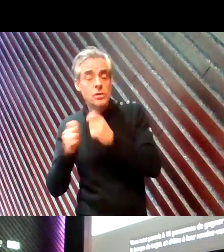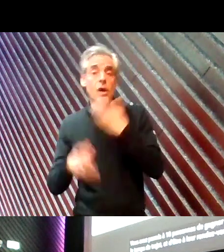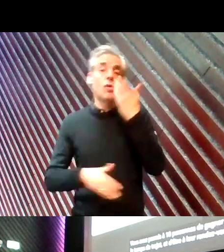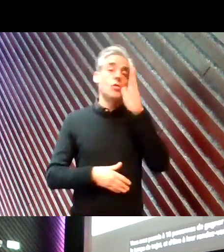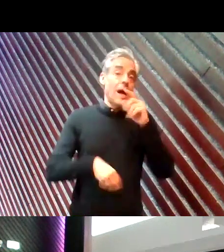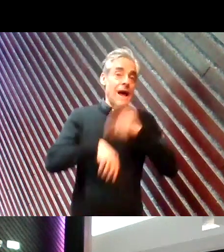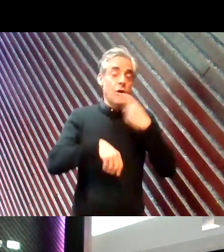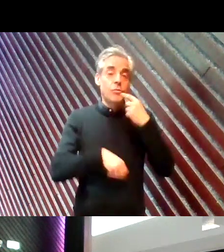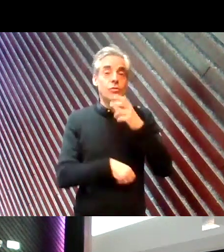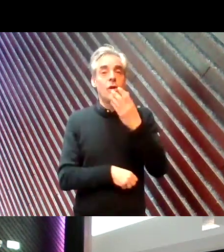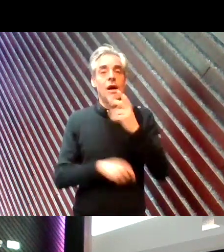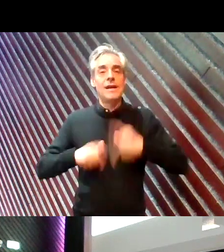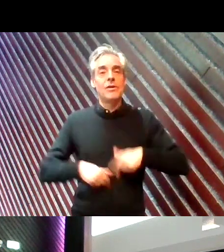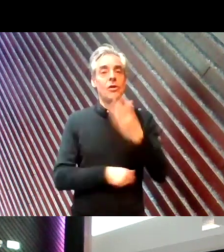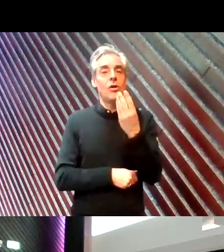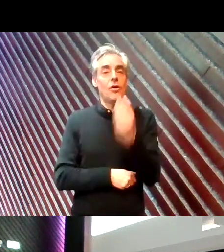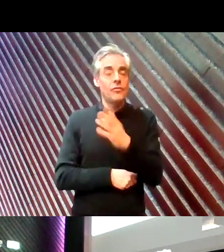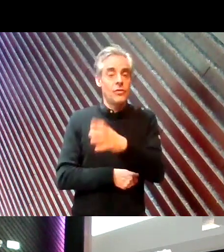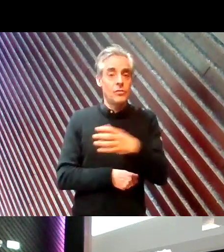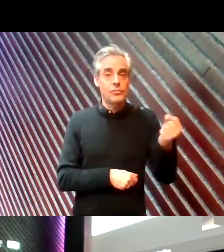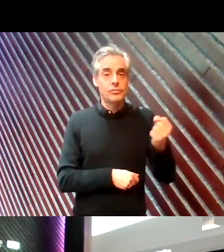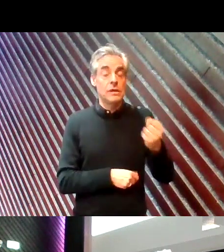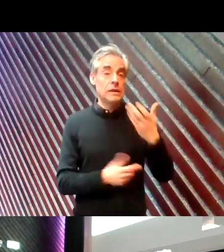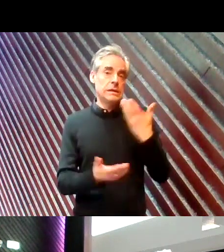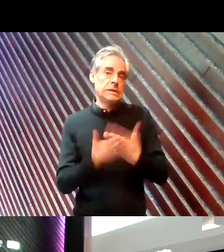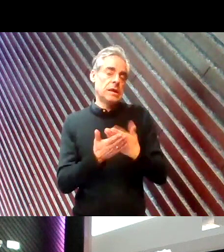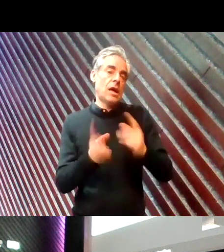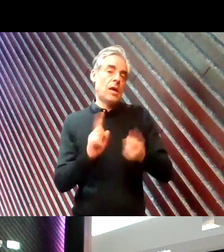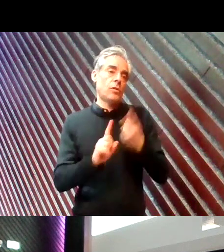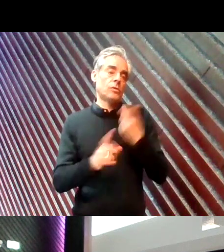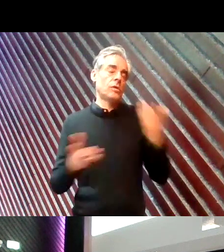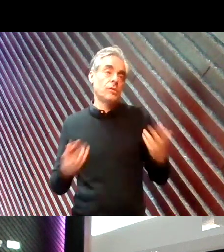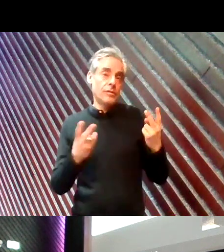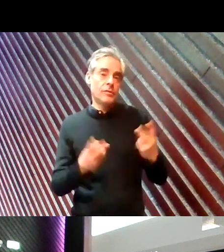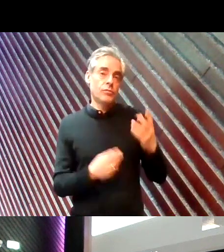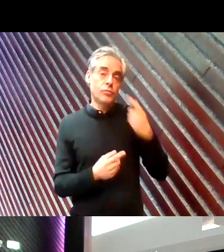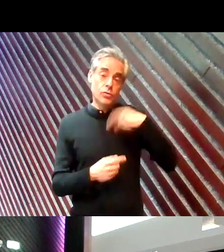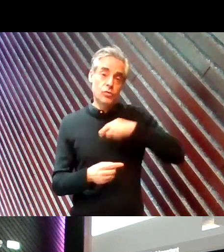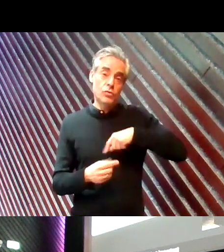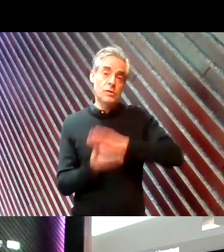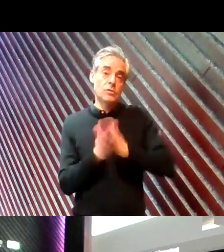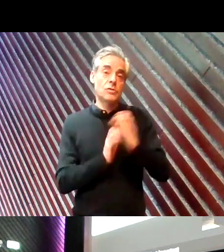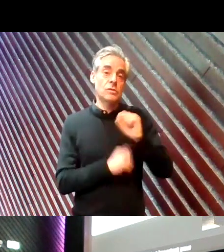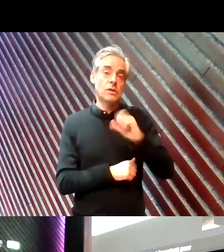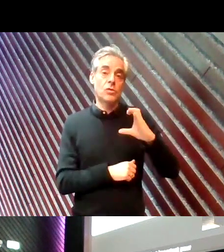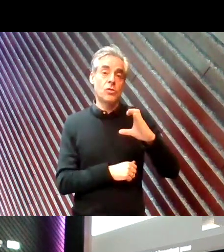à l'heure pour récupérer ces enfants à l'école. Et donc, là-dessus, c'est vraiment très important pour ce truc-cours de